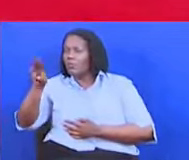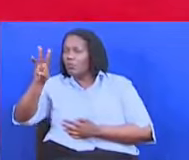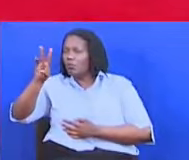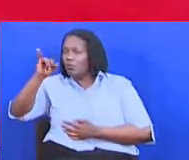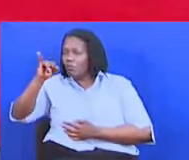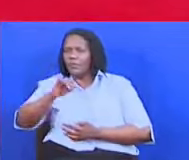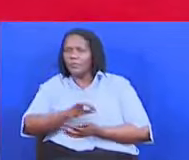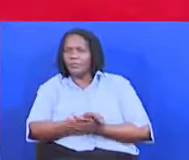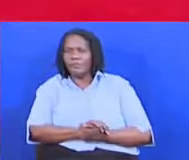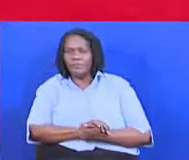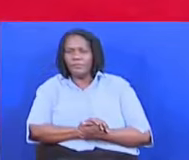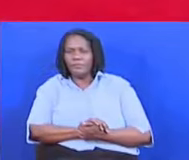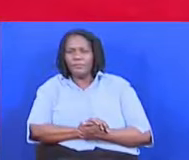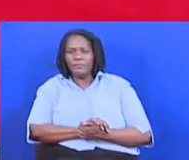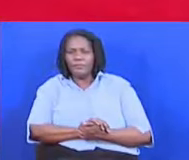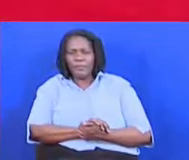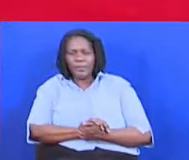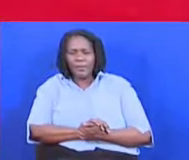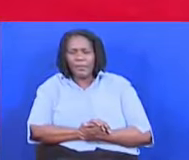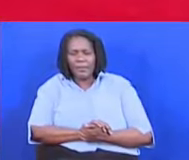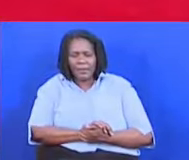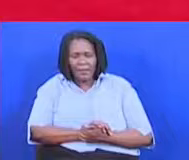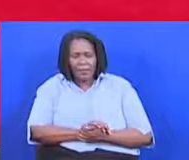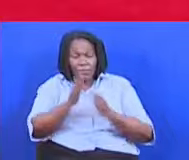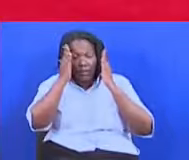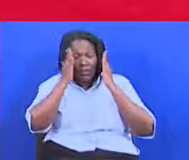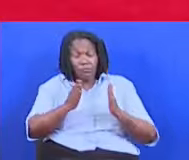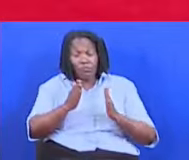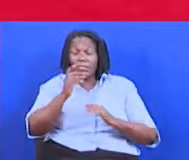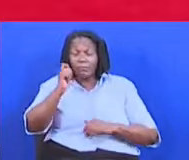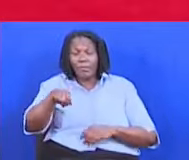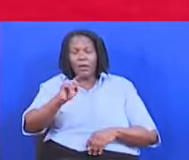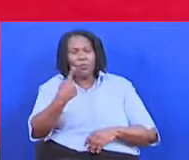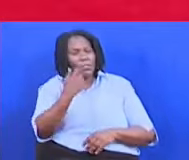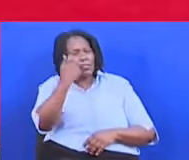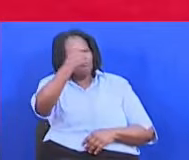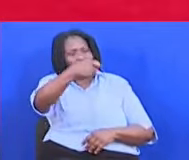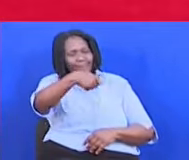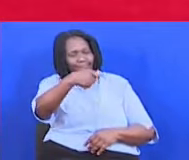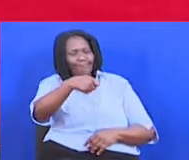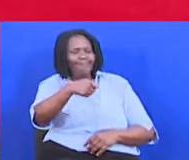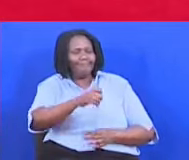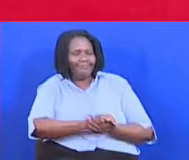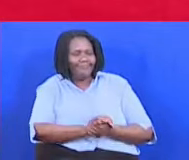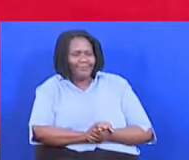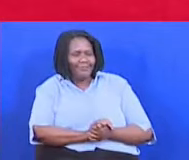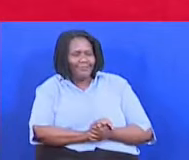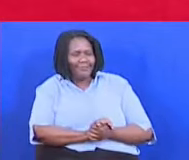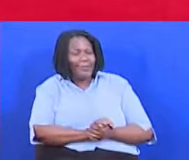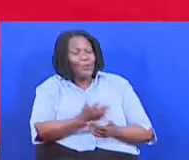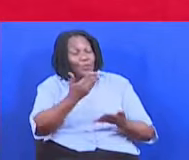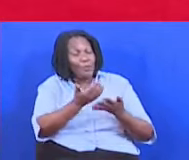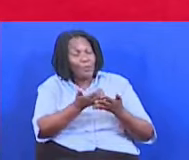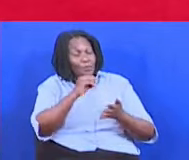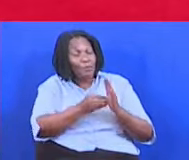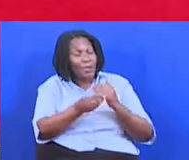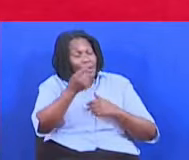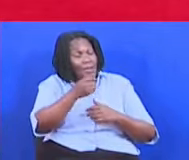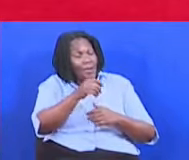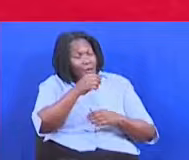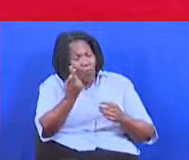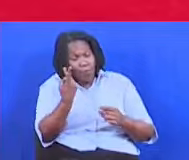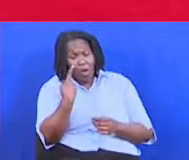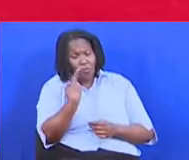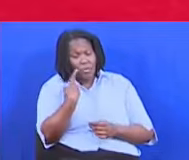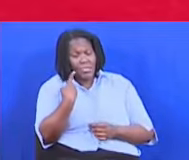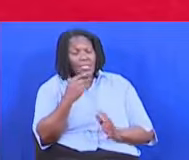Mheshimiwa Waziri, majibu. Mheshimiwa Speaker, kwanza naomba kumpongeza Mheshimiwa Smail kama ifuatavyo, kwa sababu yeye mimi na yeye tumefika katika eneo